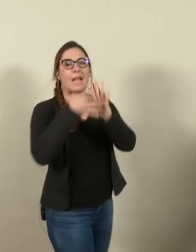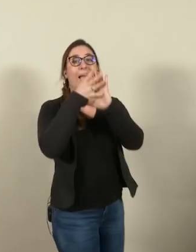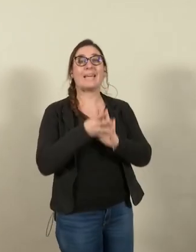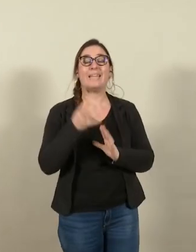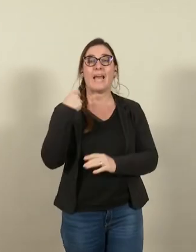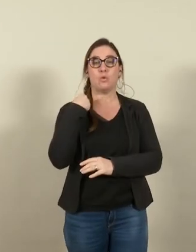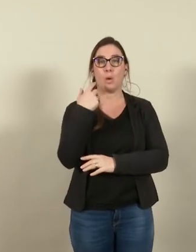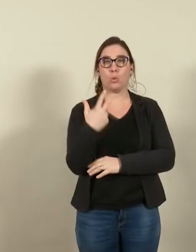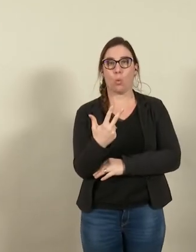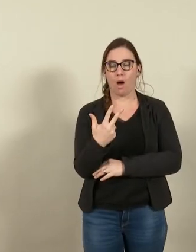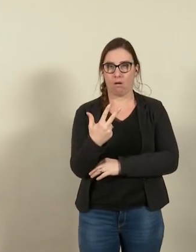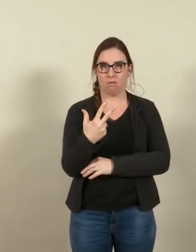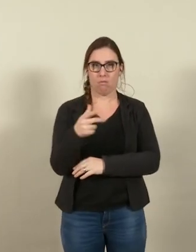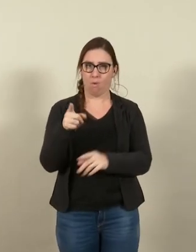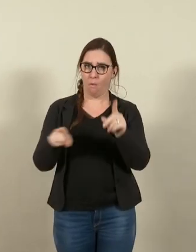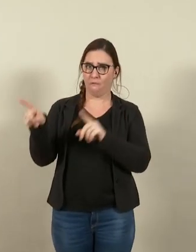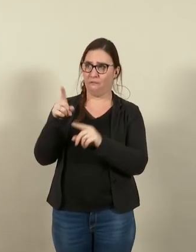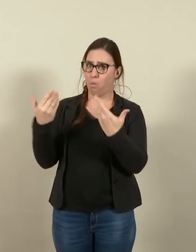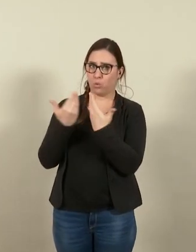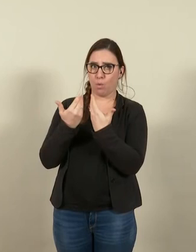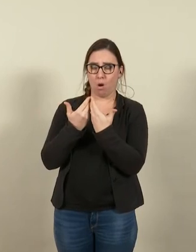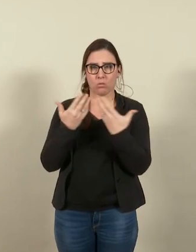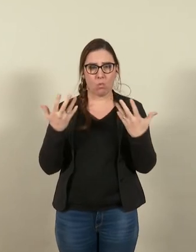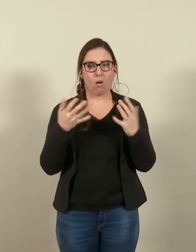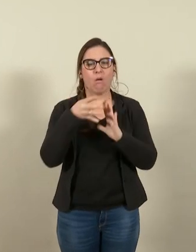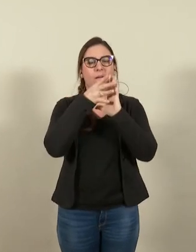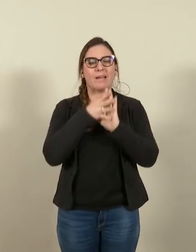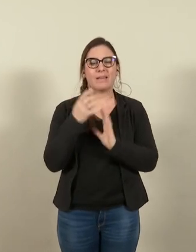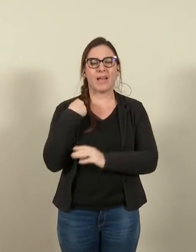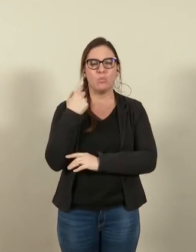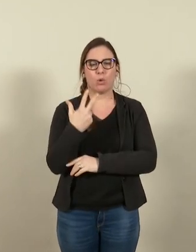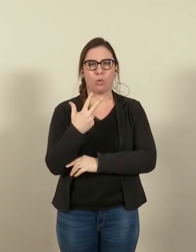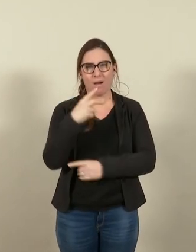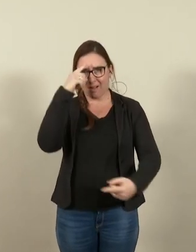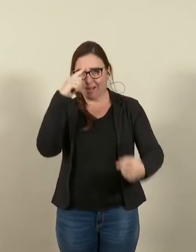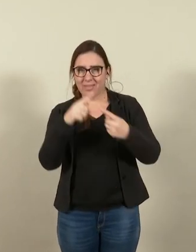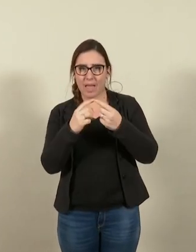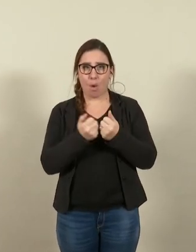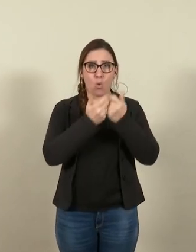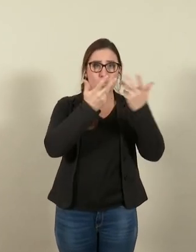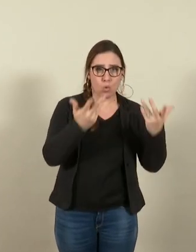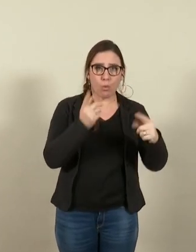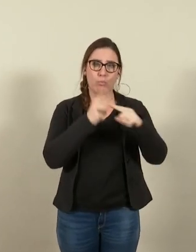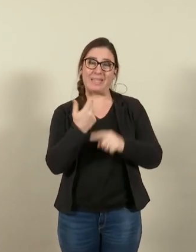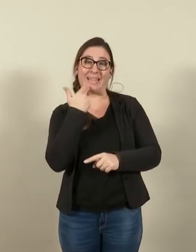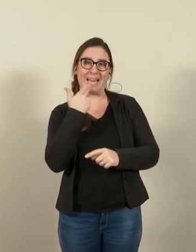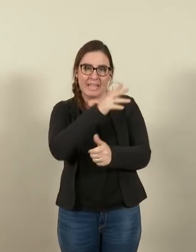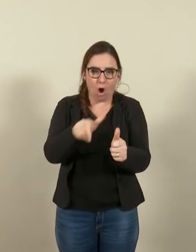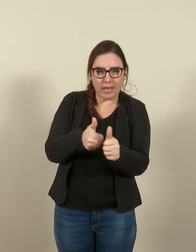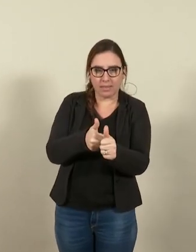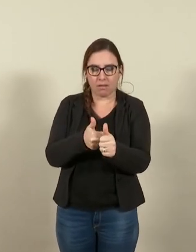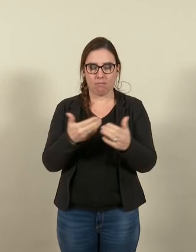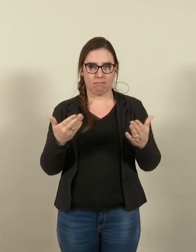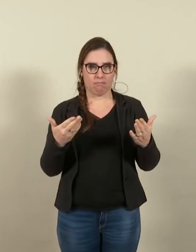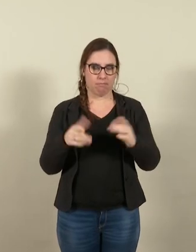vous demandez vous le critère numéro 3 porte sur le nombre et la qualité de l'encadrement en